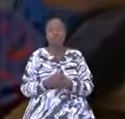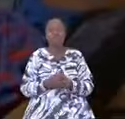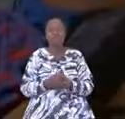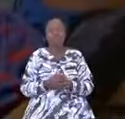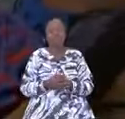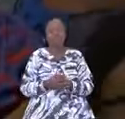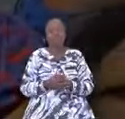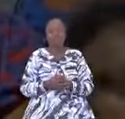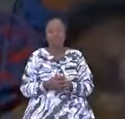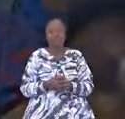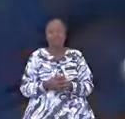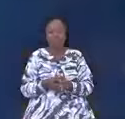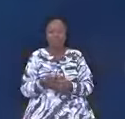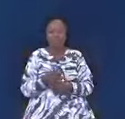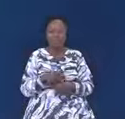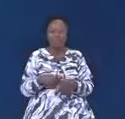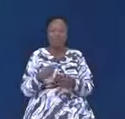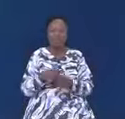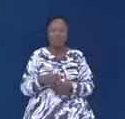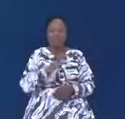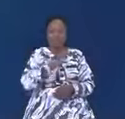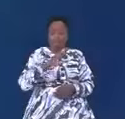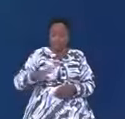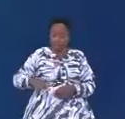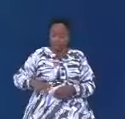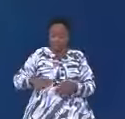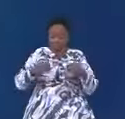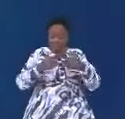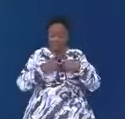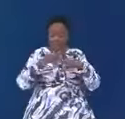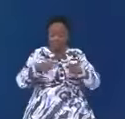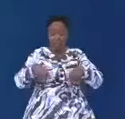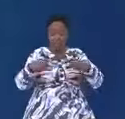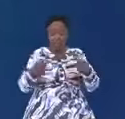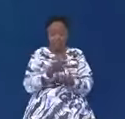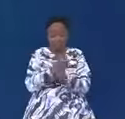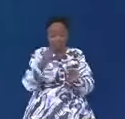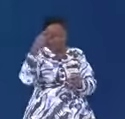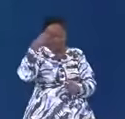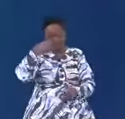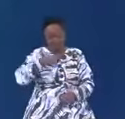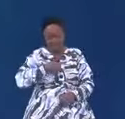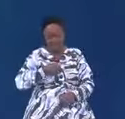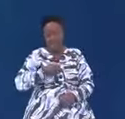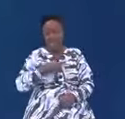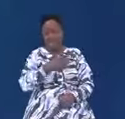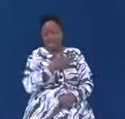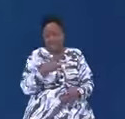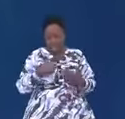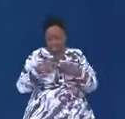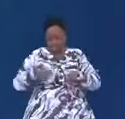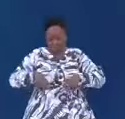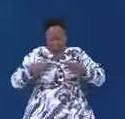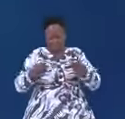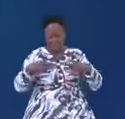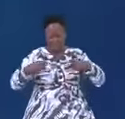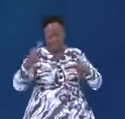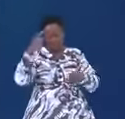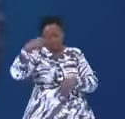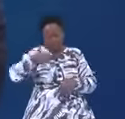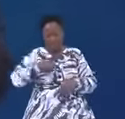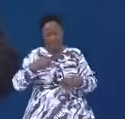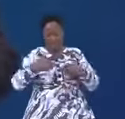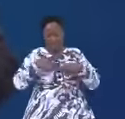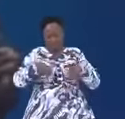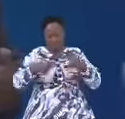christ a pourvu le salut pour toi hélas pour lui la guérison pour moi que ça pour villa des livres pour moi que ça pour